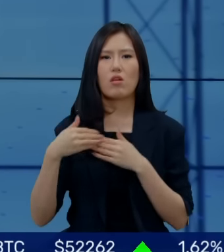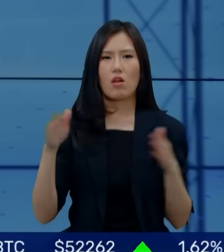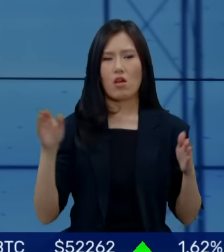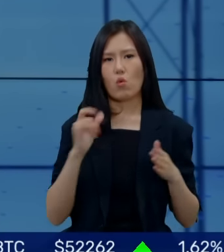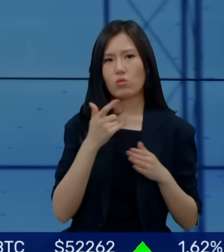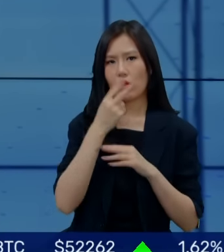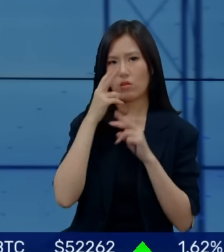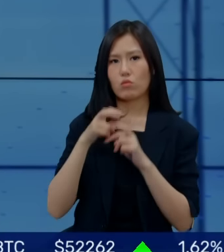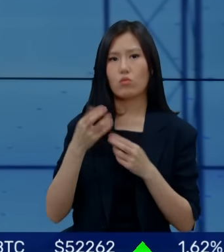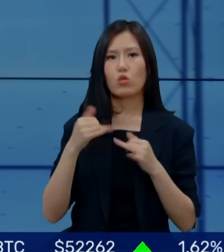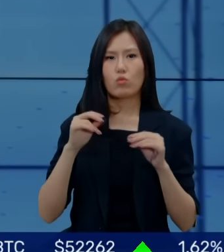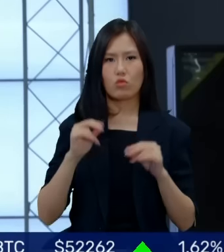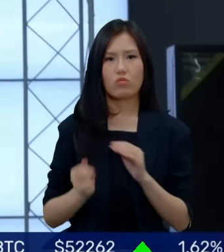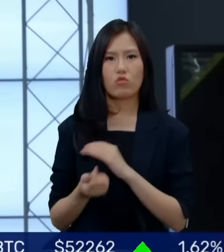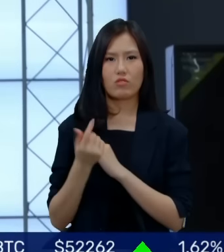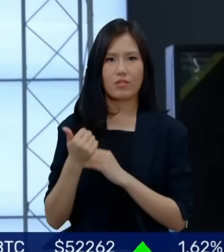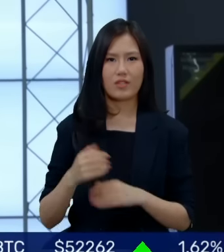онцоллоо.